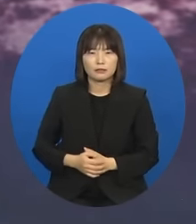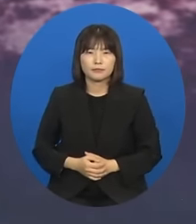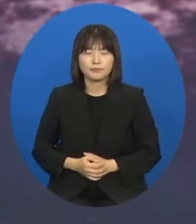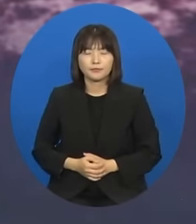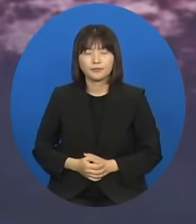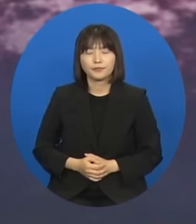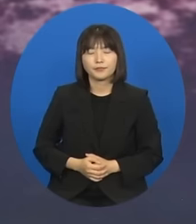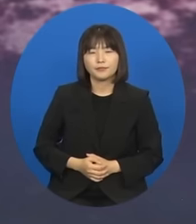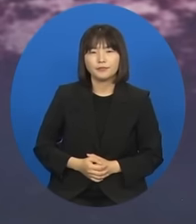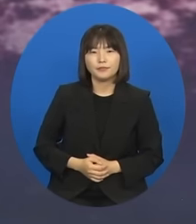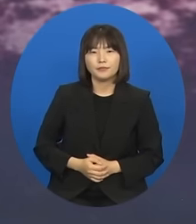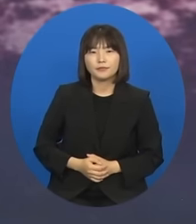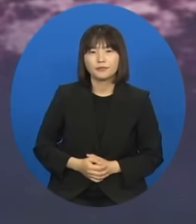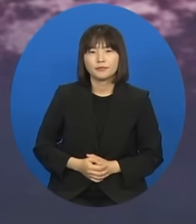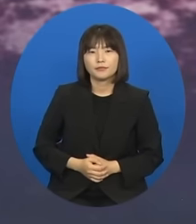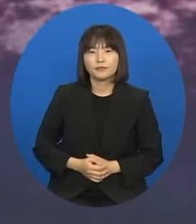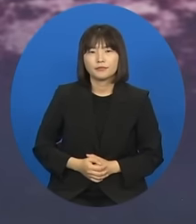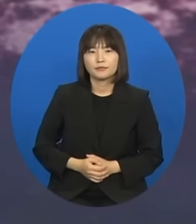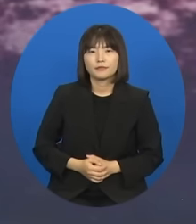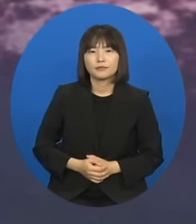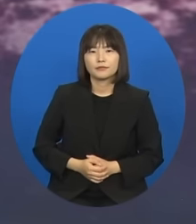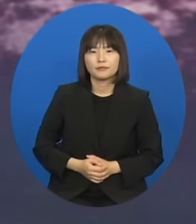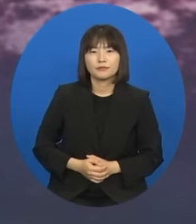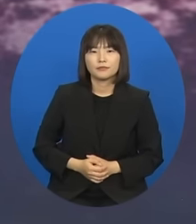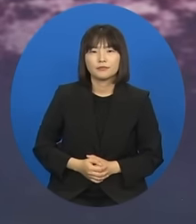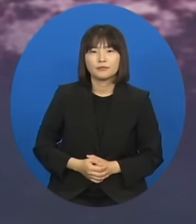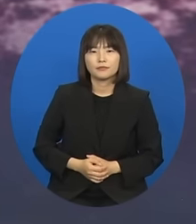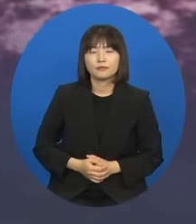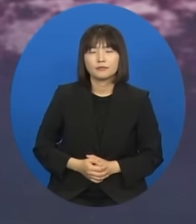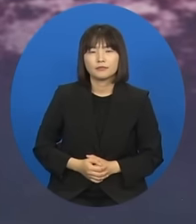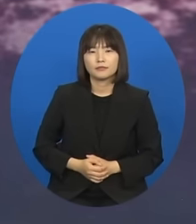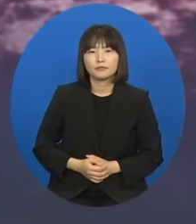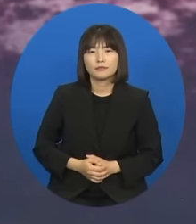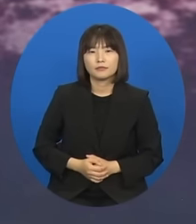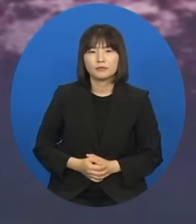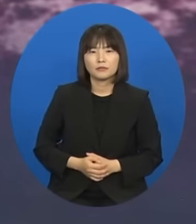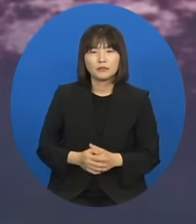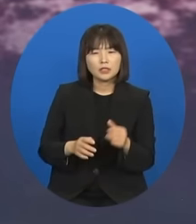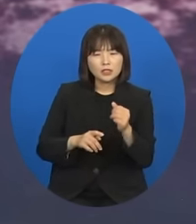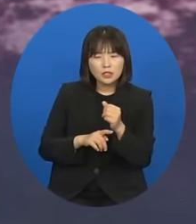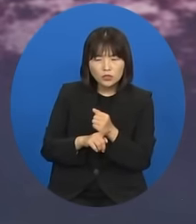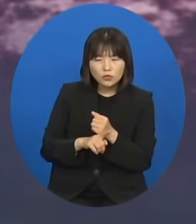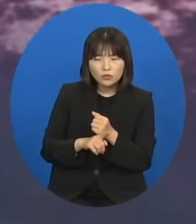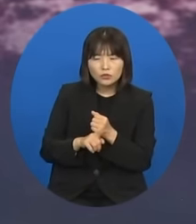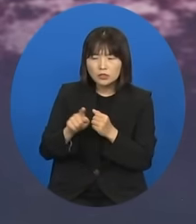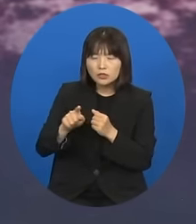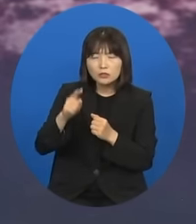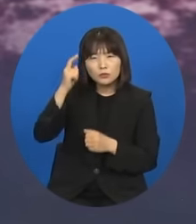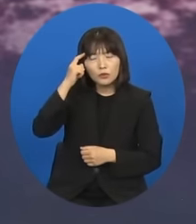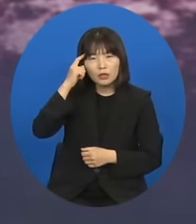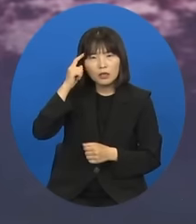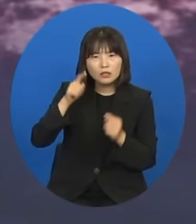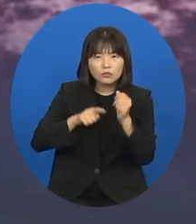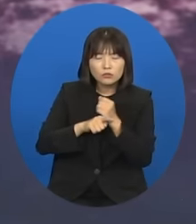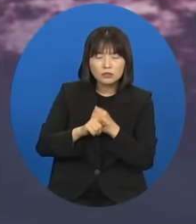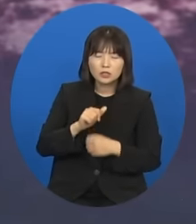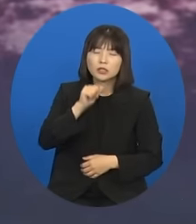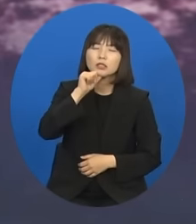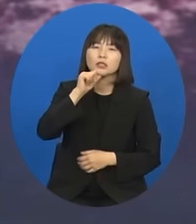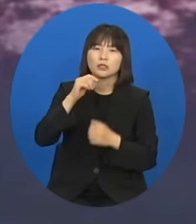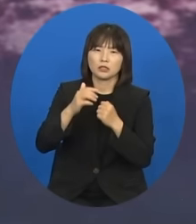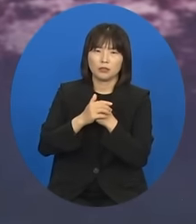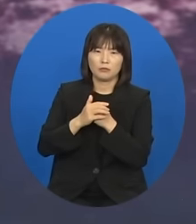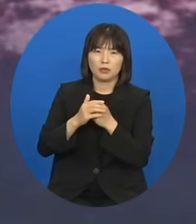생각을 했던 것 같아요 이유는요 가난해서 가난해서 못 보낸 거예요